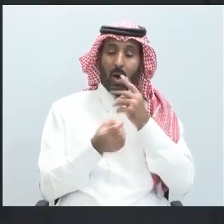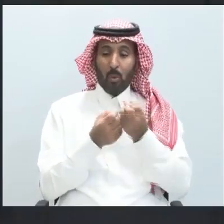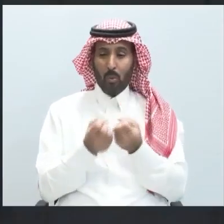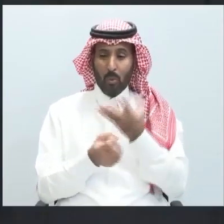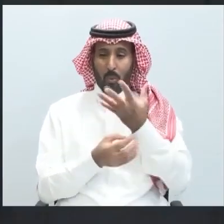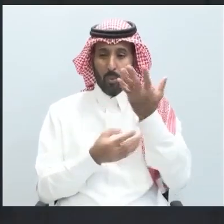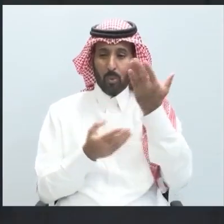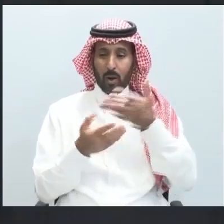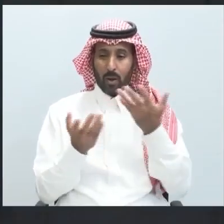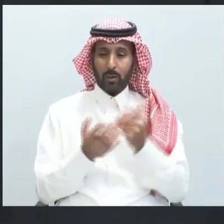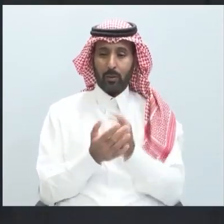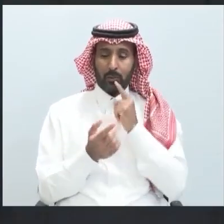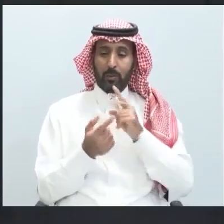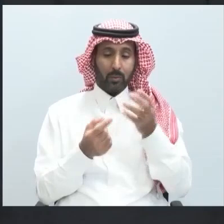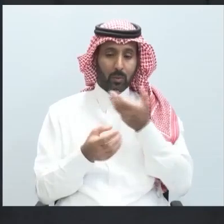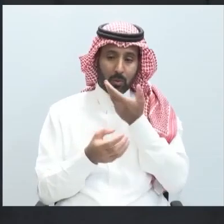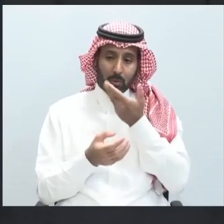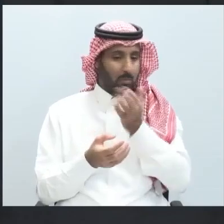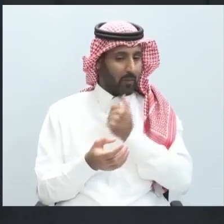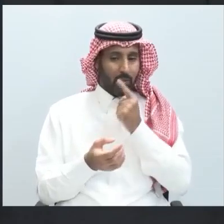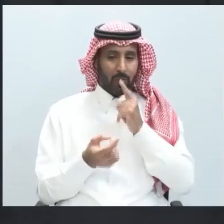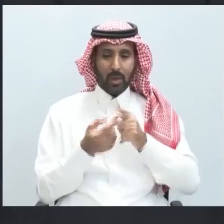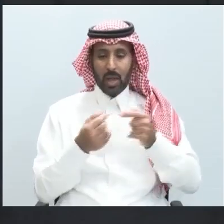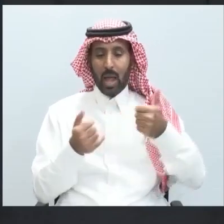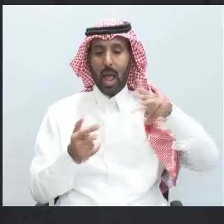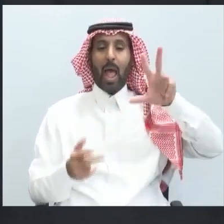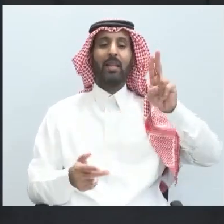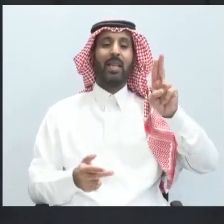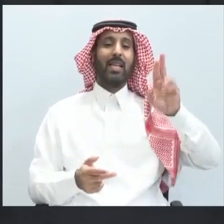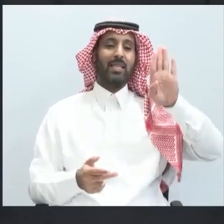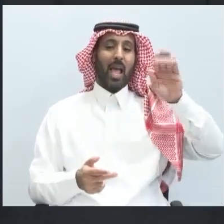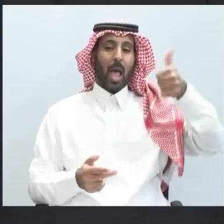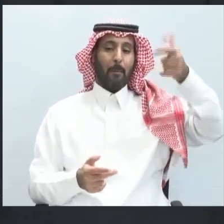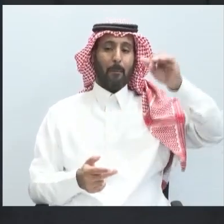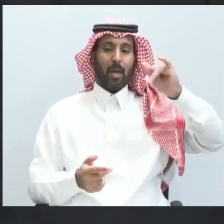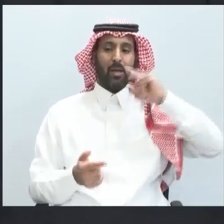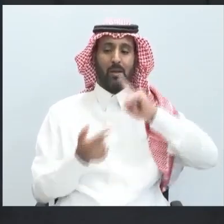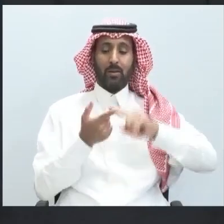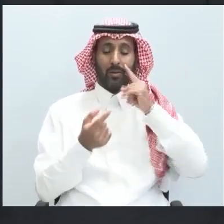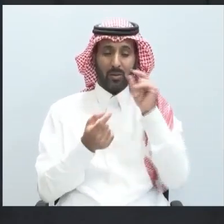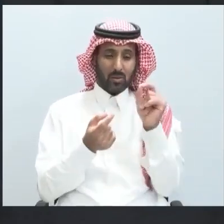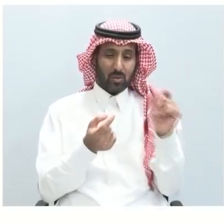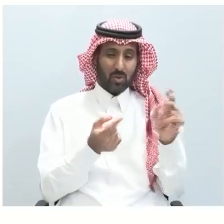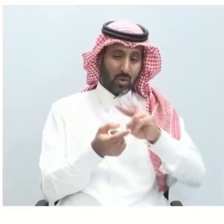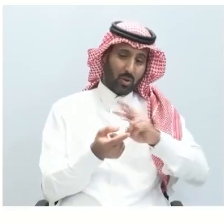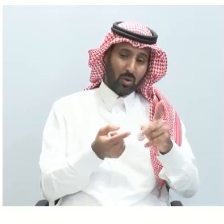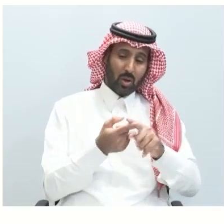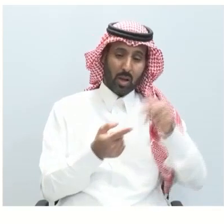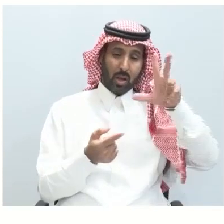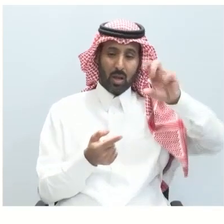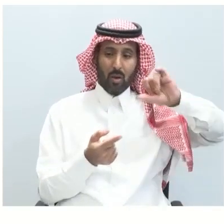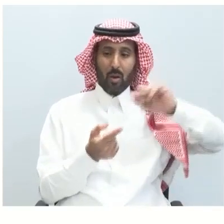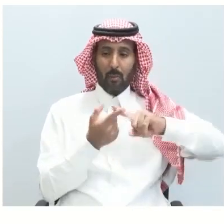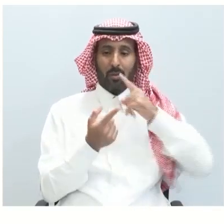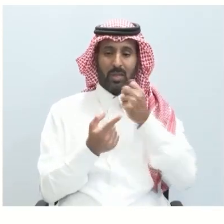السيوله ما هو تعريفه هذا التسامي احسنتم اذا تتغير جزيئات اليود من الحاله الصلبه الى